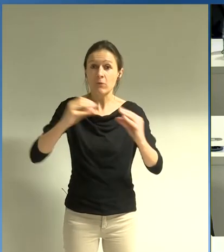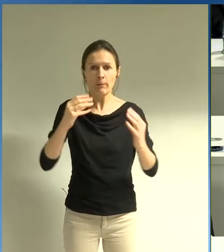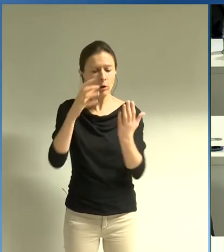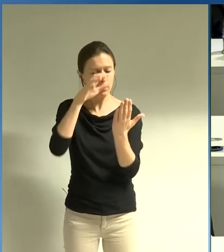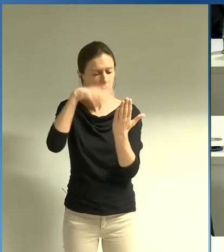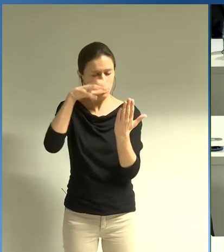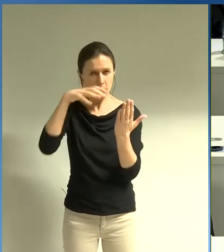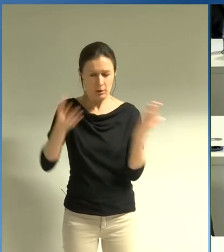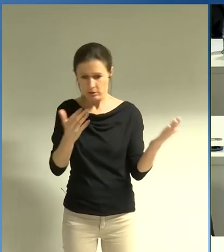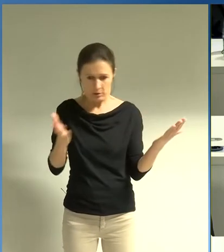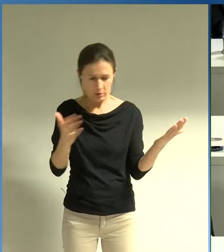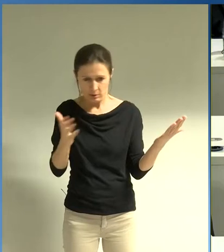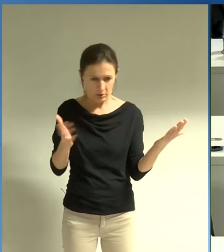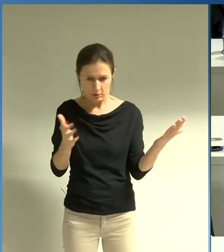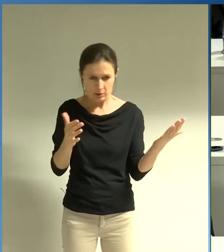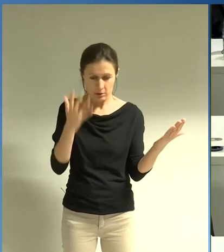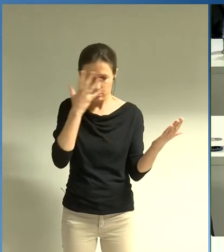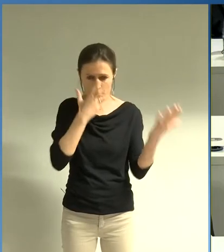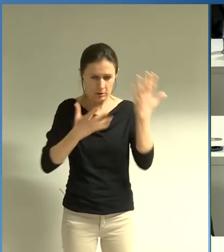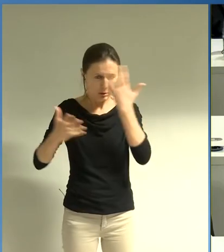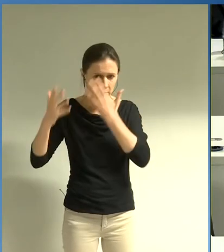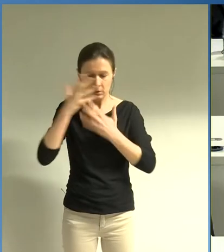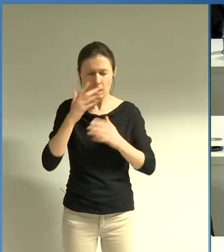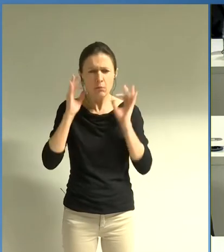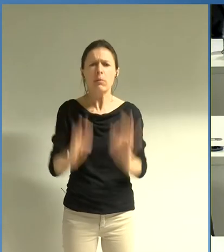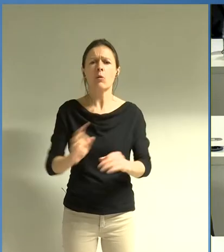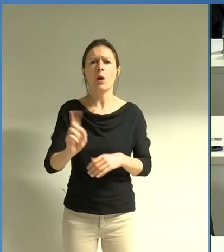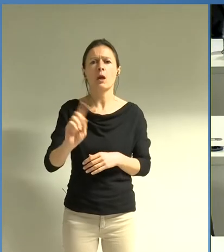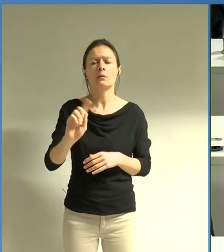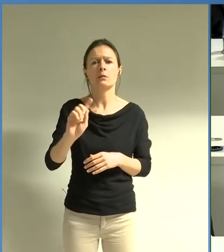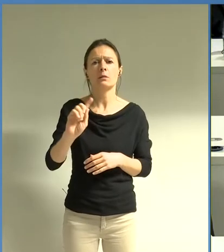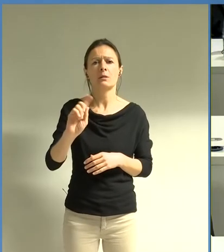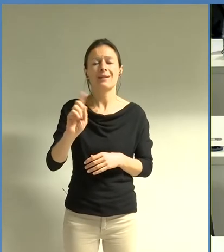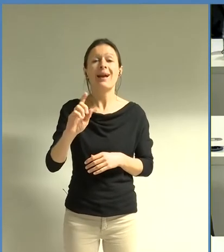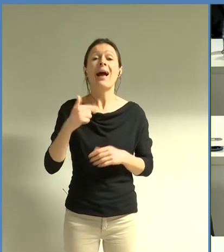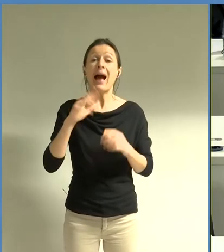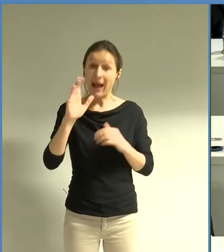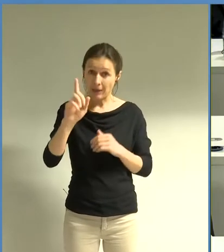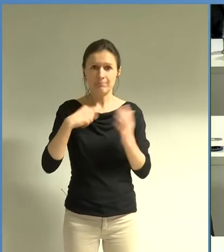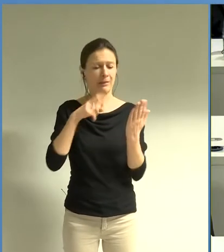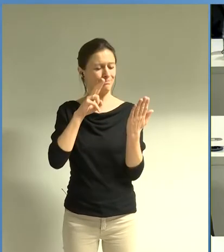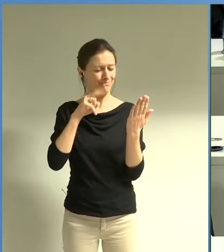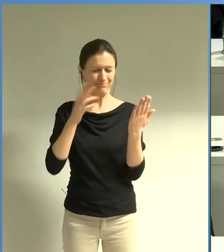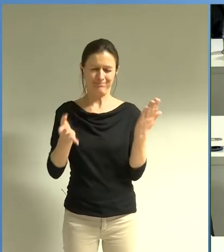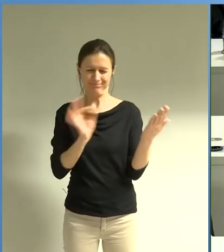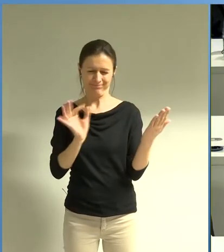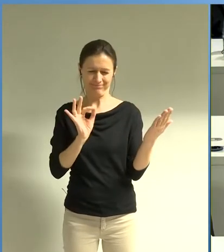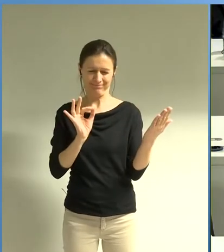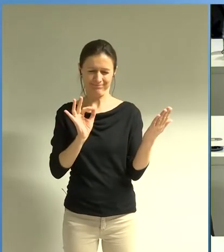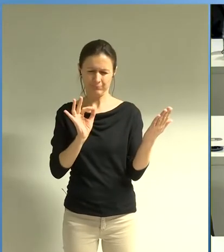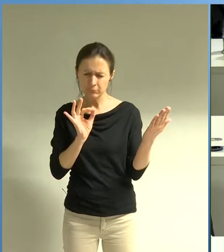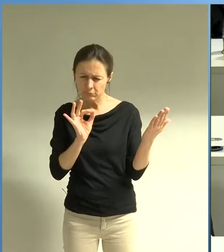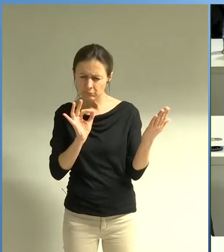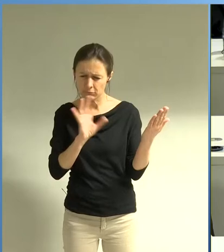c'est vraiment pas correct vous avez des paragraphes qui se contredisent voit un même article